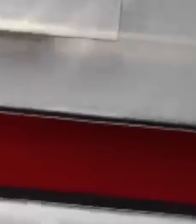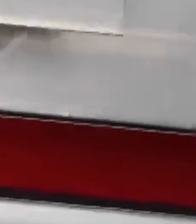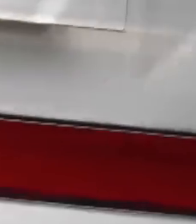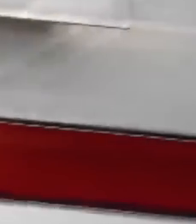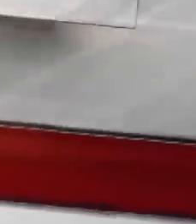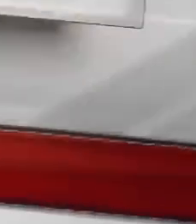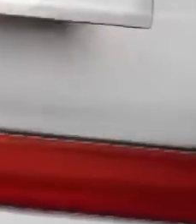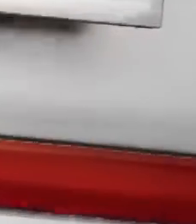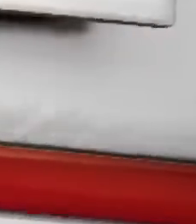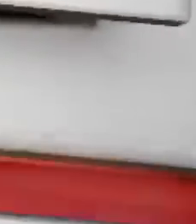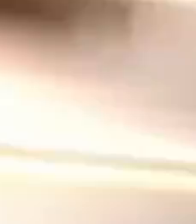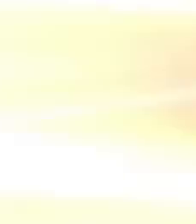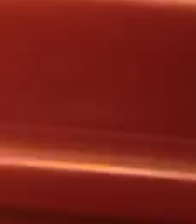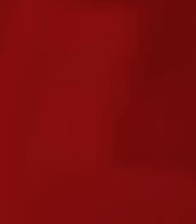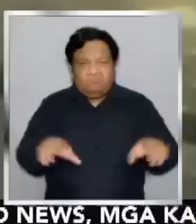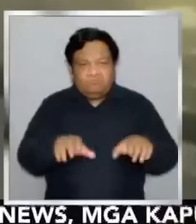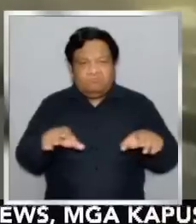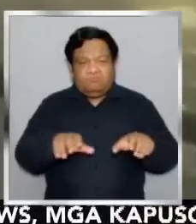Exclusive.